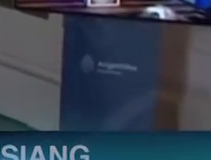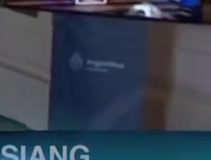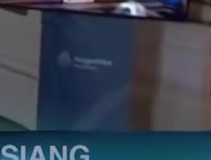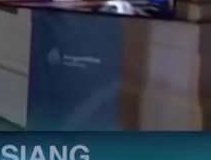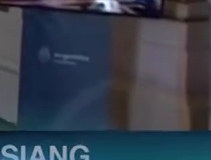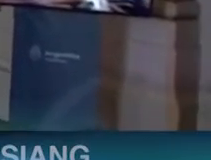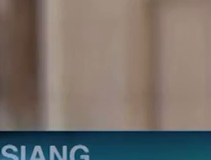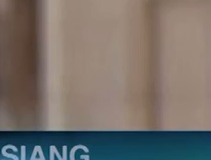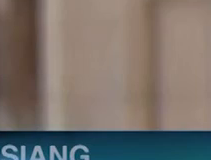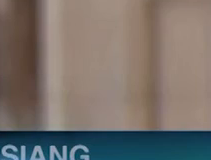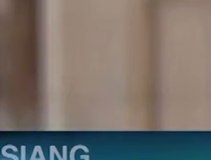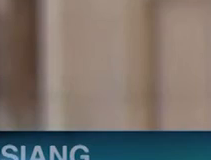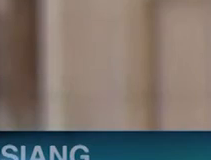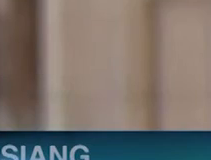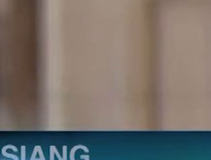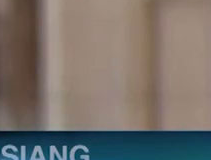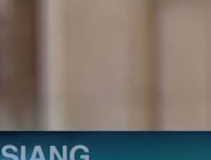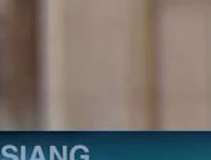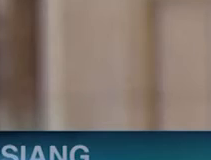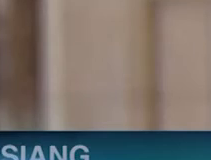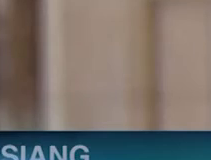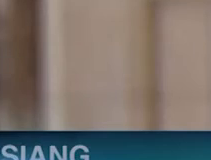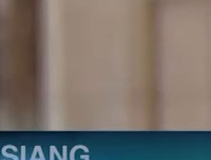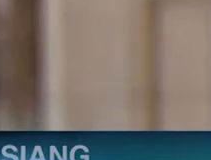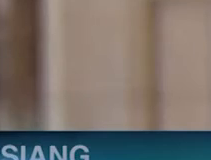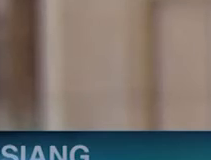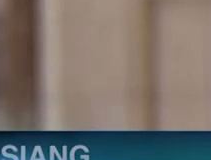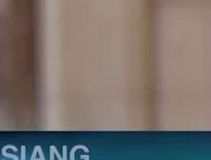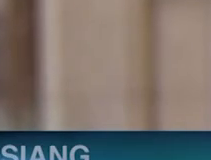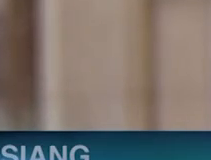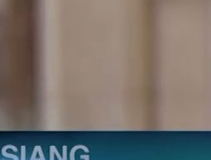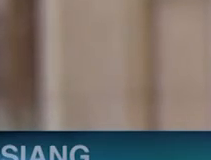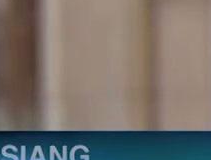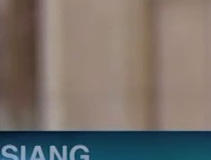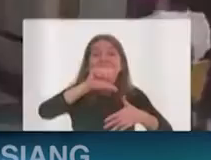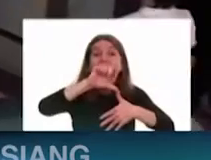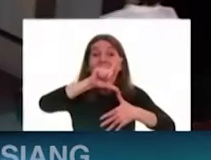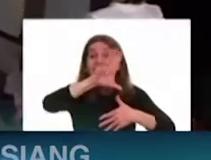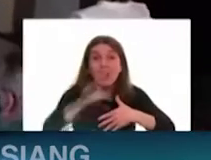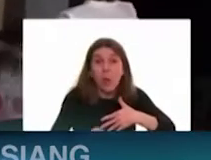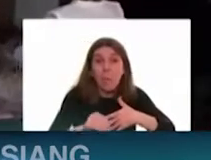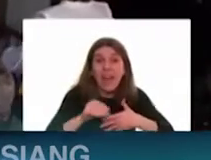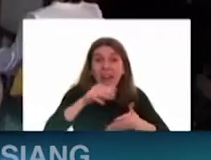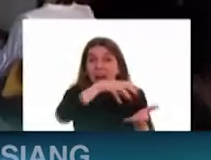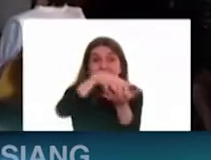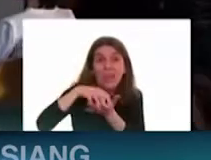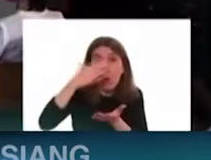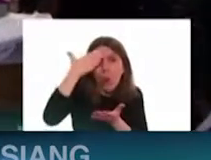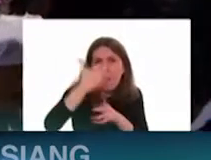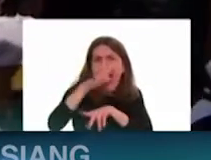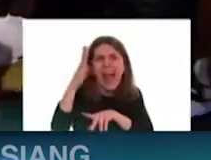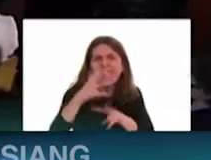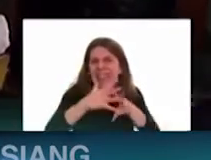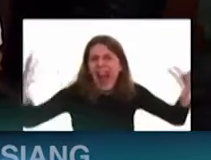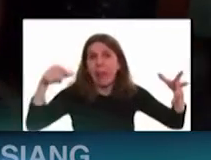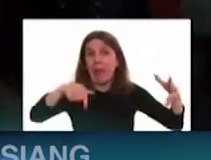dan siap untuk pemilihan kembali pada tahun 2007 ia menyerahkan tongkat estafet kepada istrinya wakil presiden saat ini